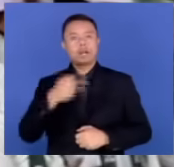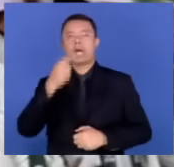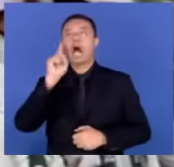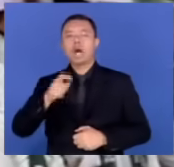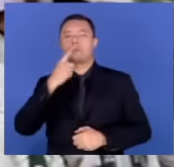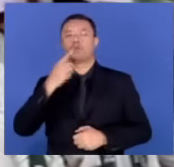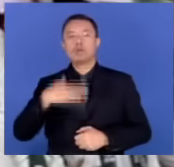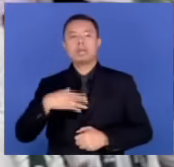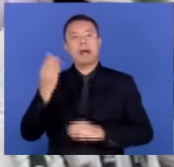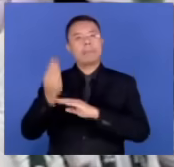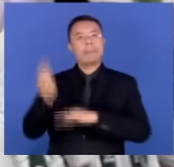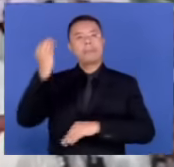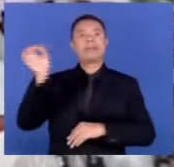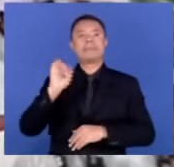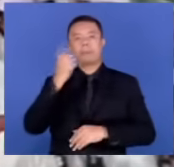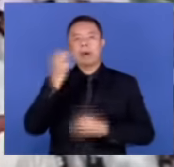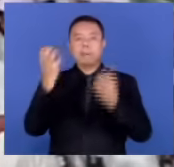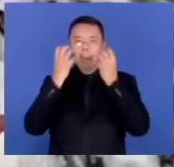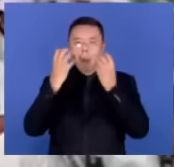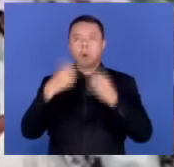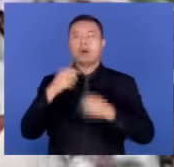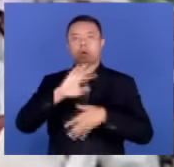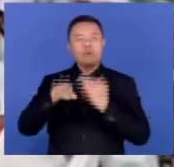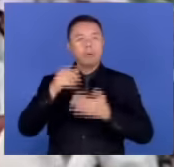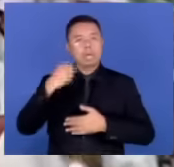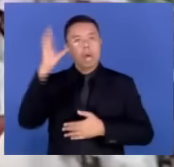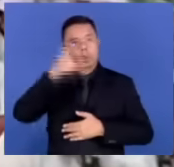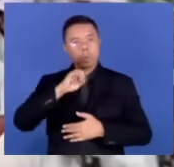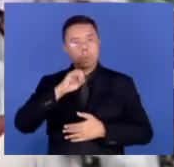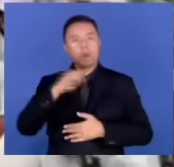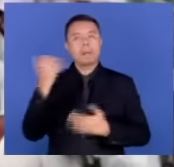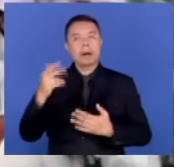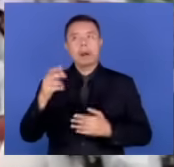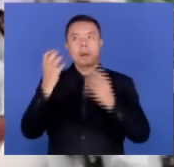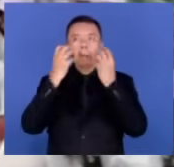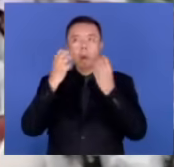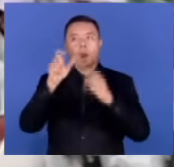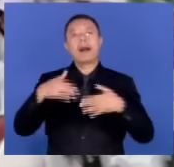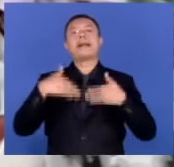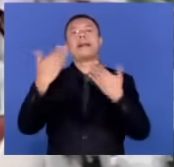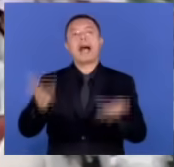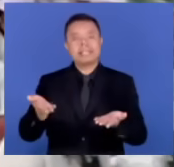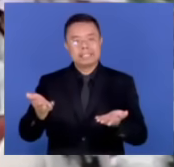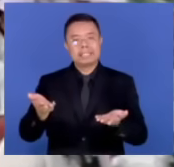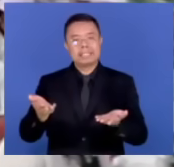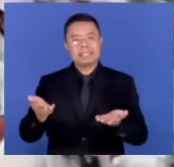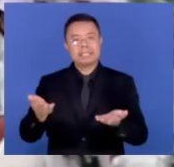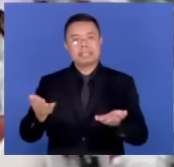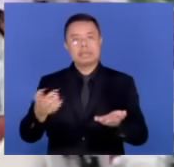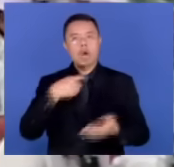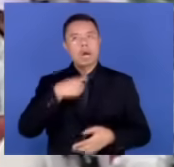karakter seperti beliau. Kita sudah tahu semua ya tentang karakteristik Prabowo, orangnya ikhlas,